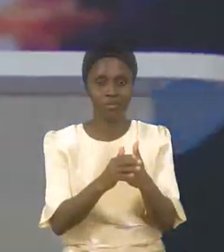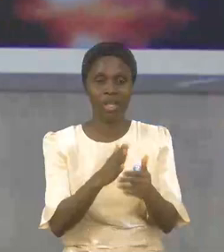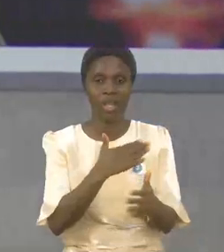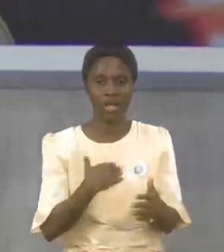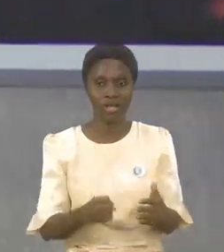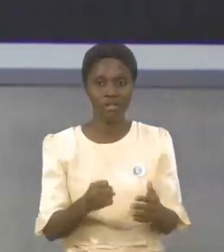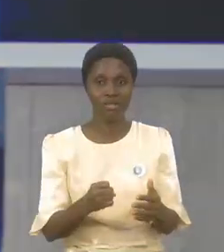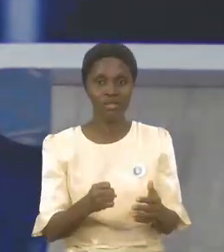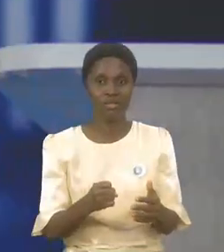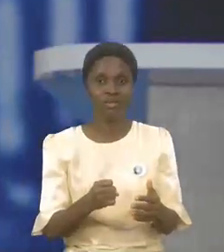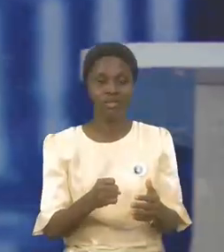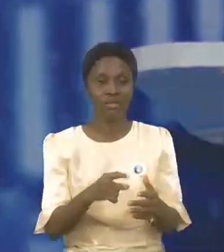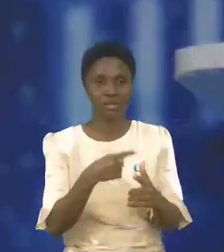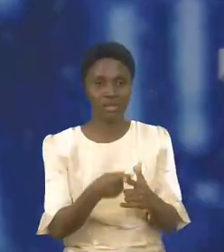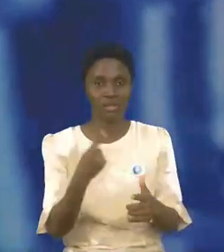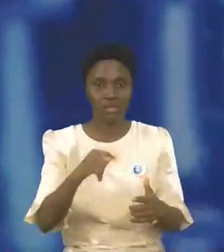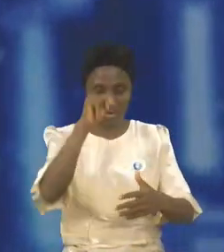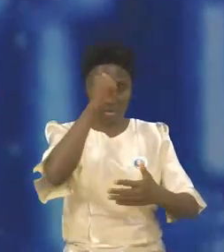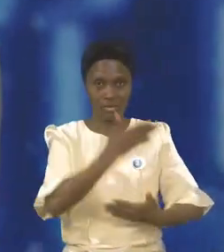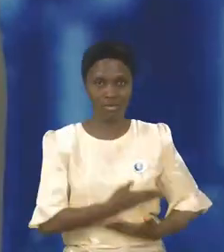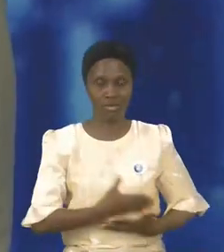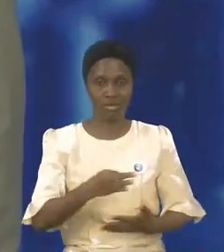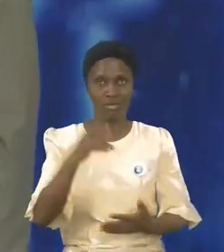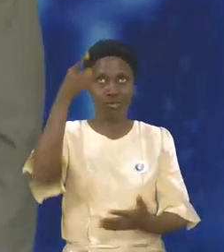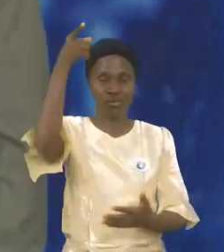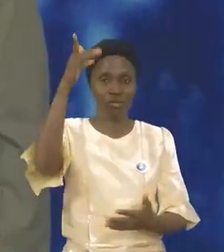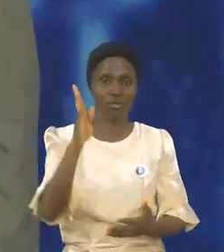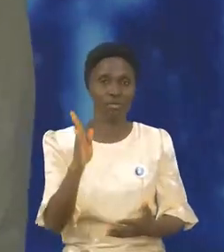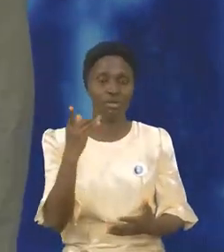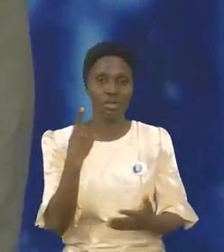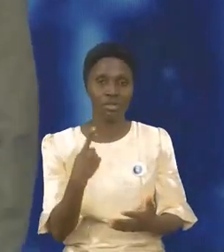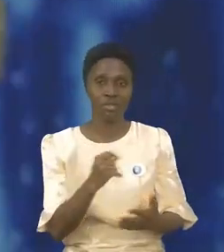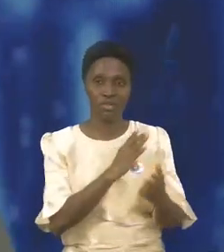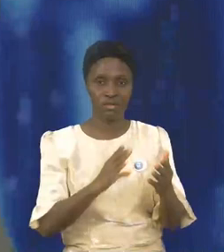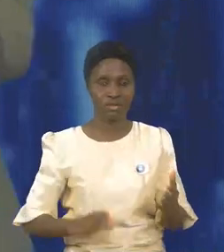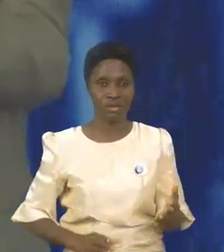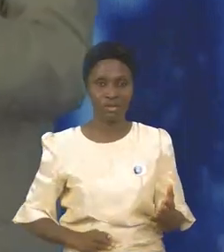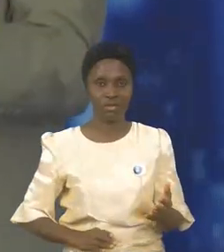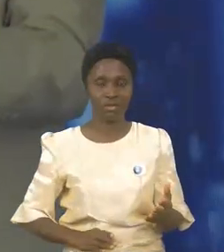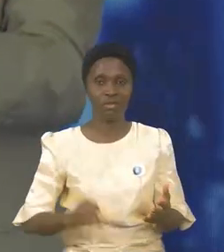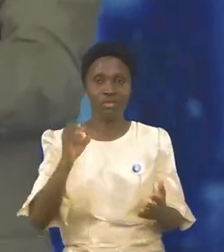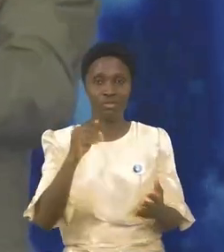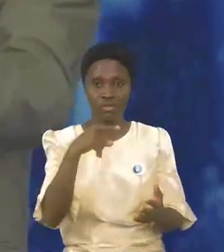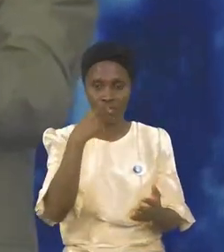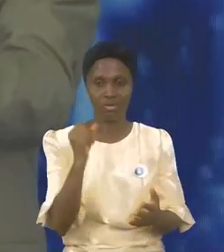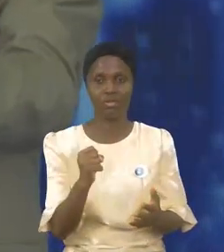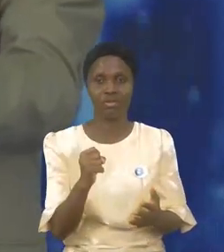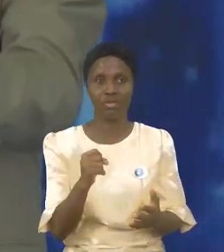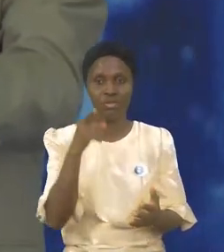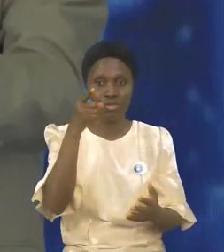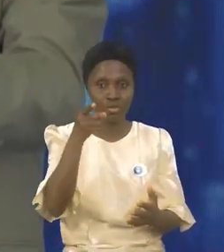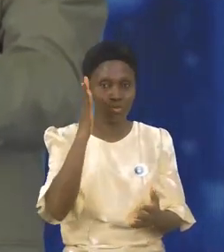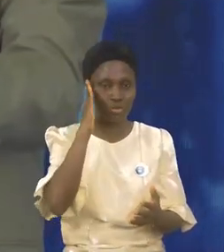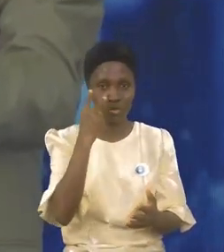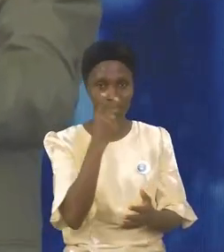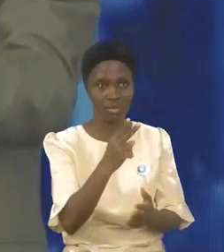nuées des cieux, arriva quelqu'un de semblable à un fils de l'homme. Il s'envassa vers l'ancien des jours.